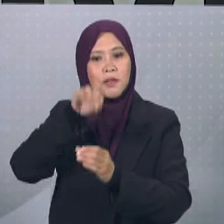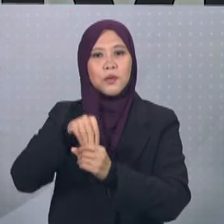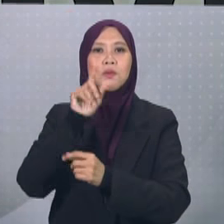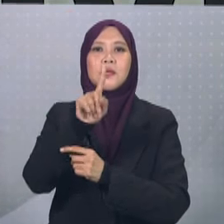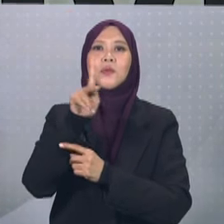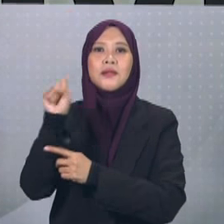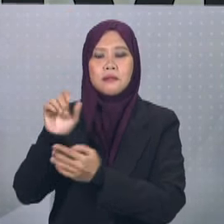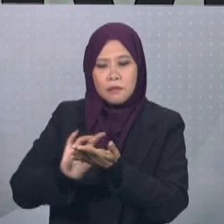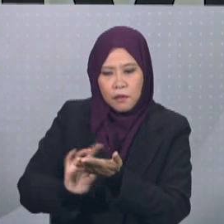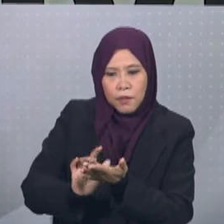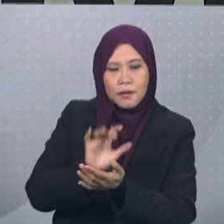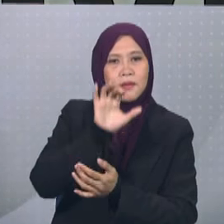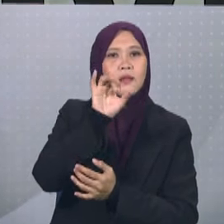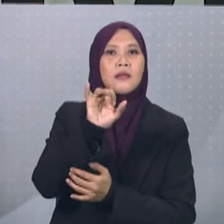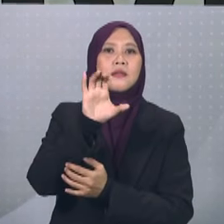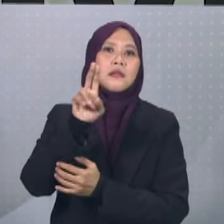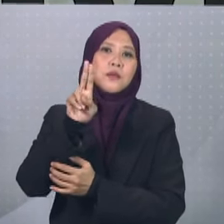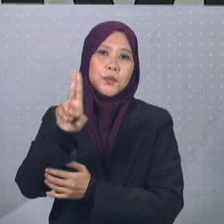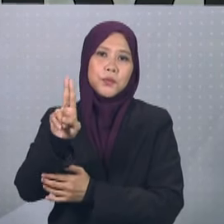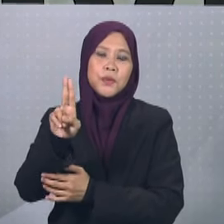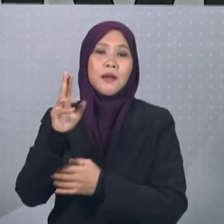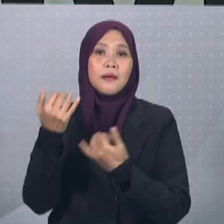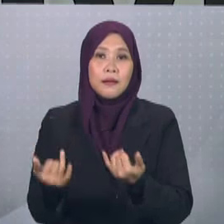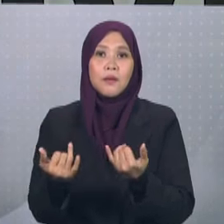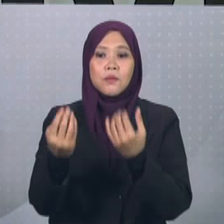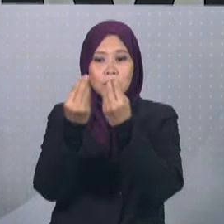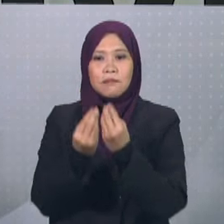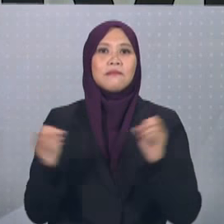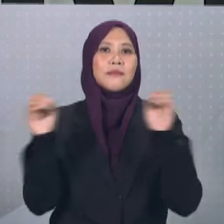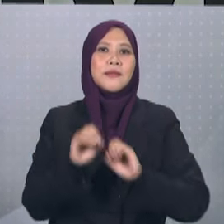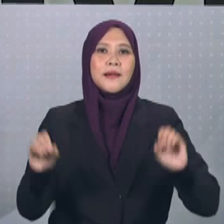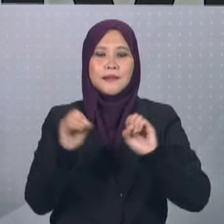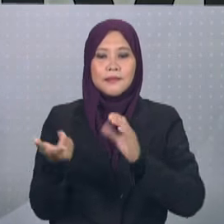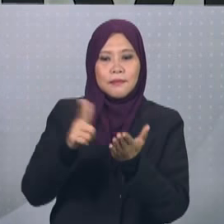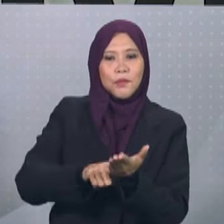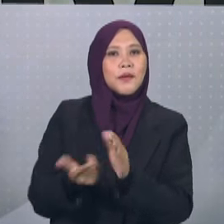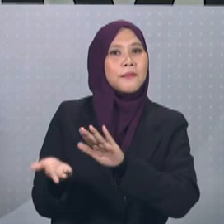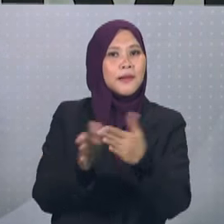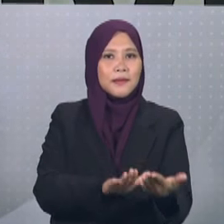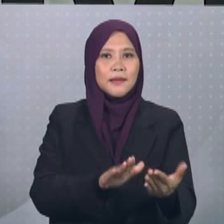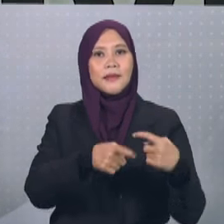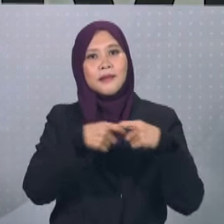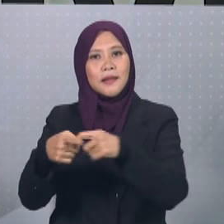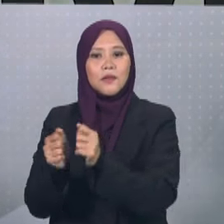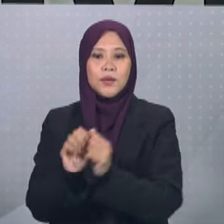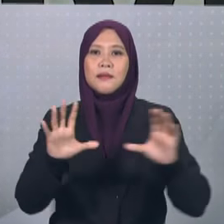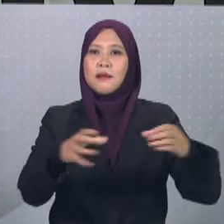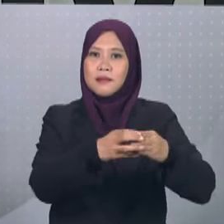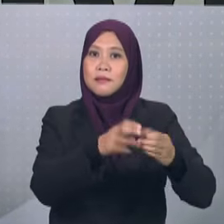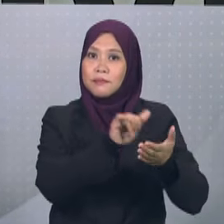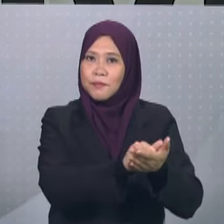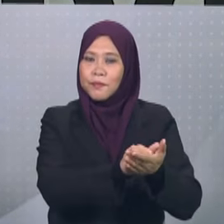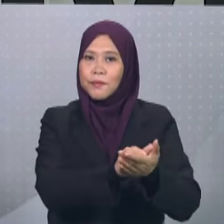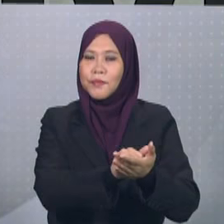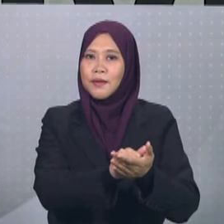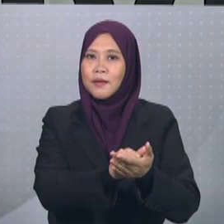kes dirawat di unit rawatan rapi ICU. Setakat ini, tiada kes kematian dilaporkan berkaitan dengan kluster ini. Tambah